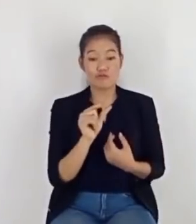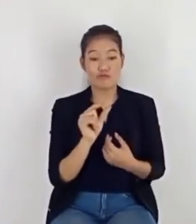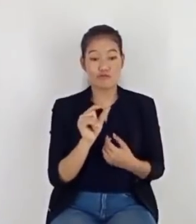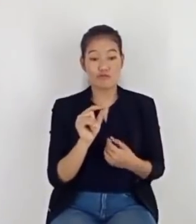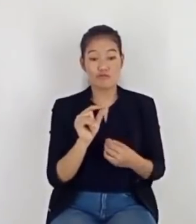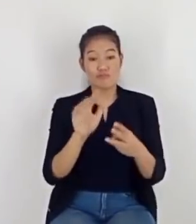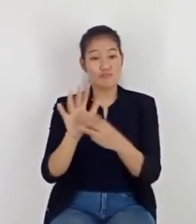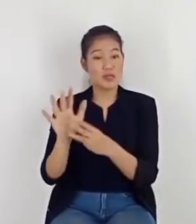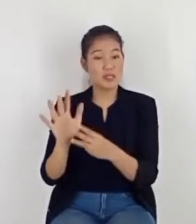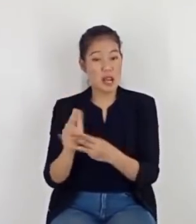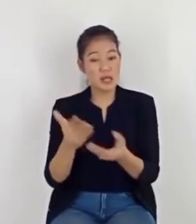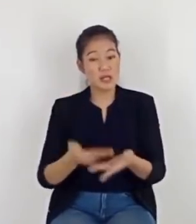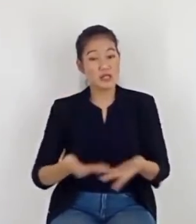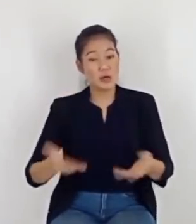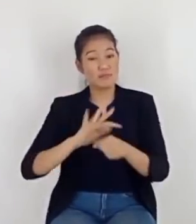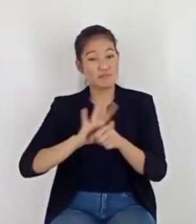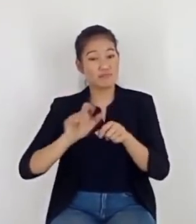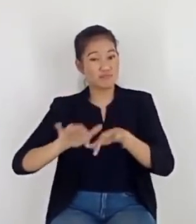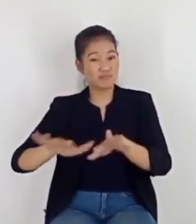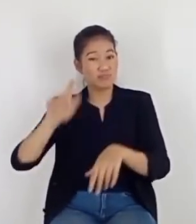menghadapi masa sulit pandemi ini.